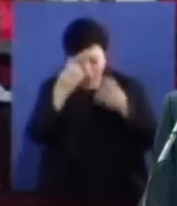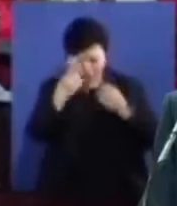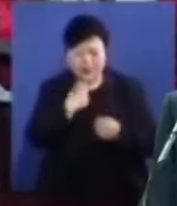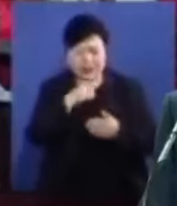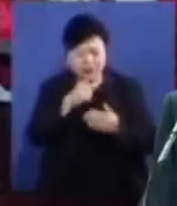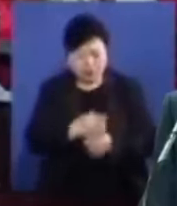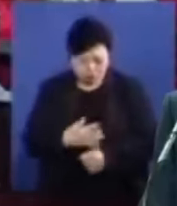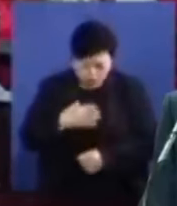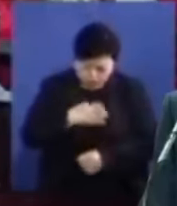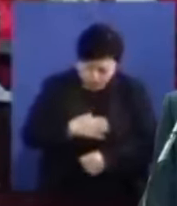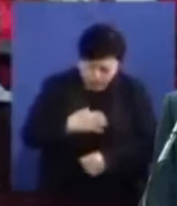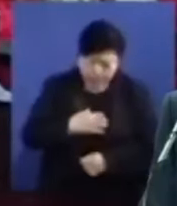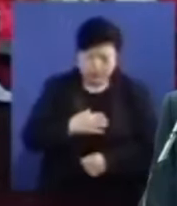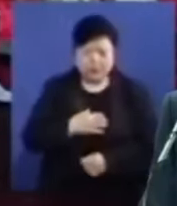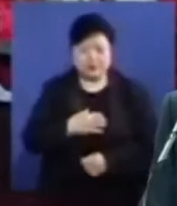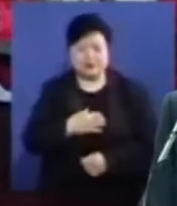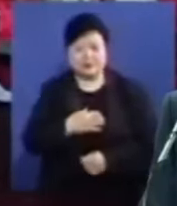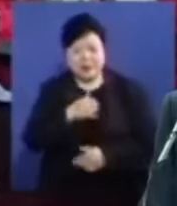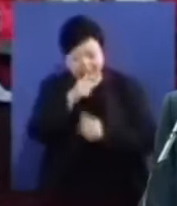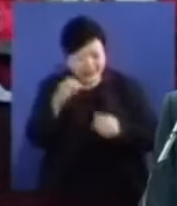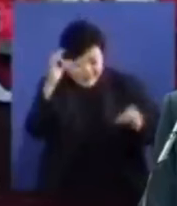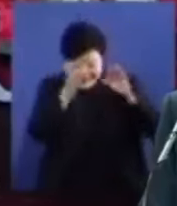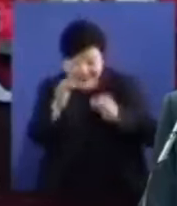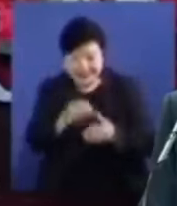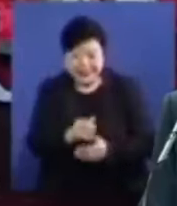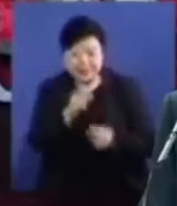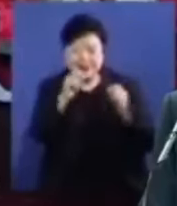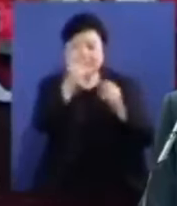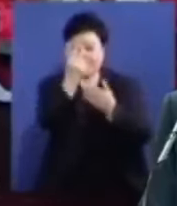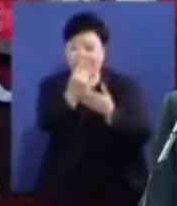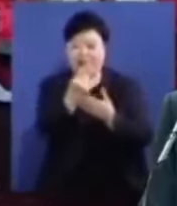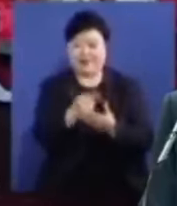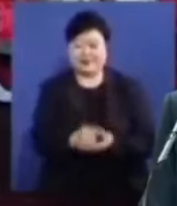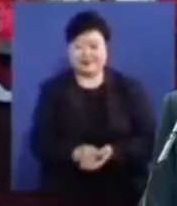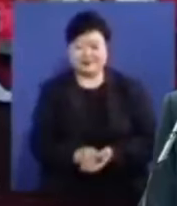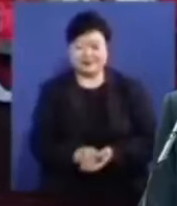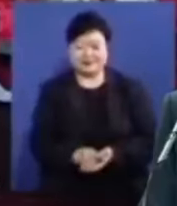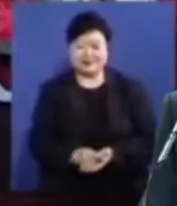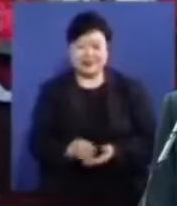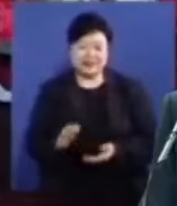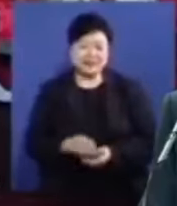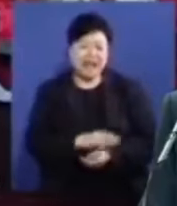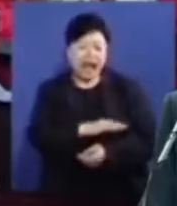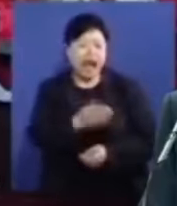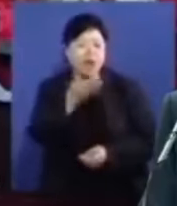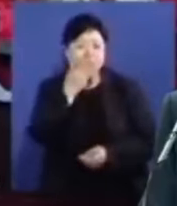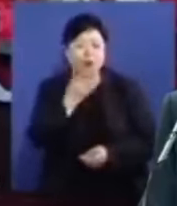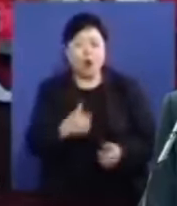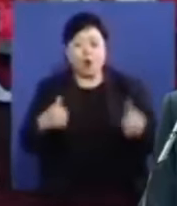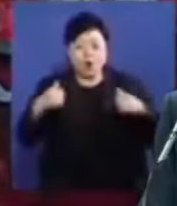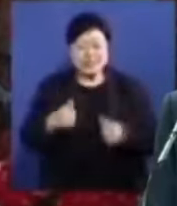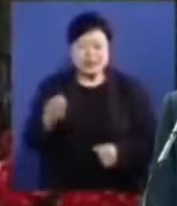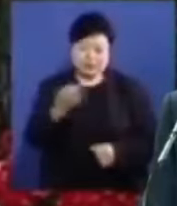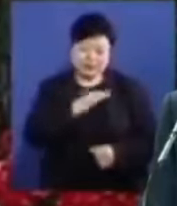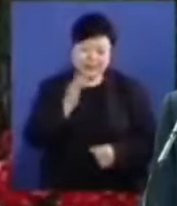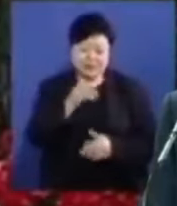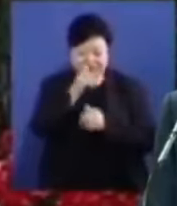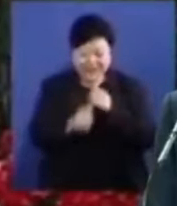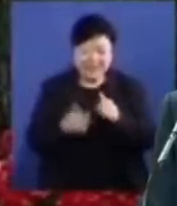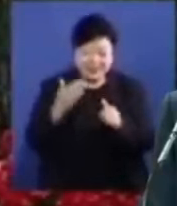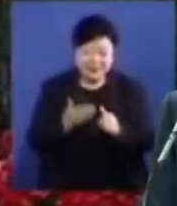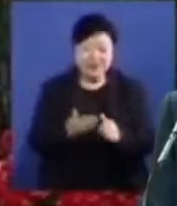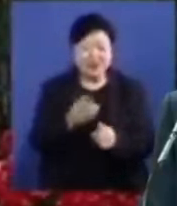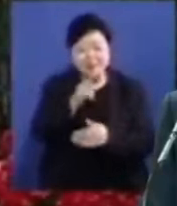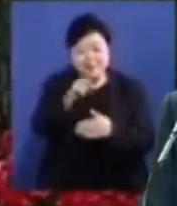고통스럽고 괴로워해야 하나님을 찾고 하나님께 가까이 옵니다. 좀 잘 먹고 잘 입고 잘 살게 되면 그만 하나님께로